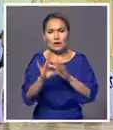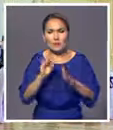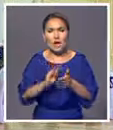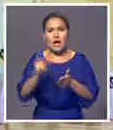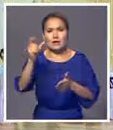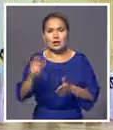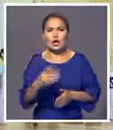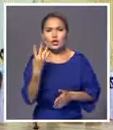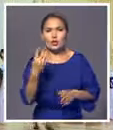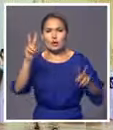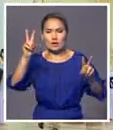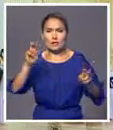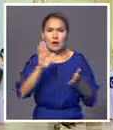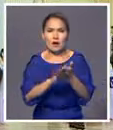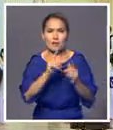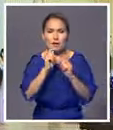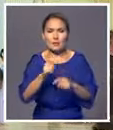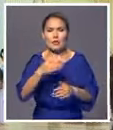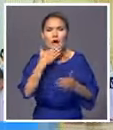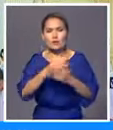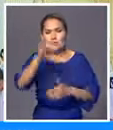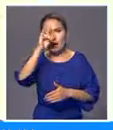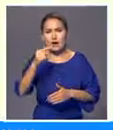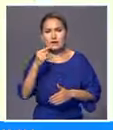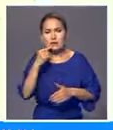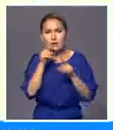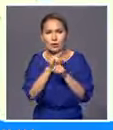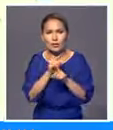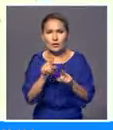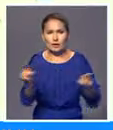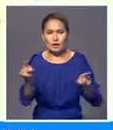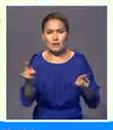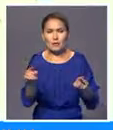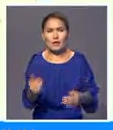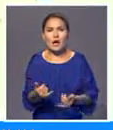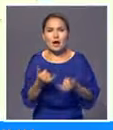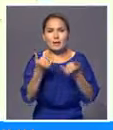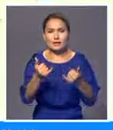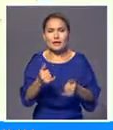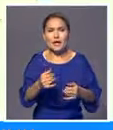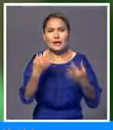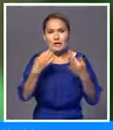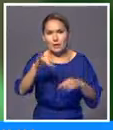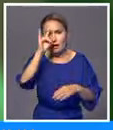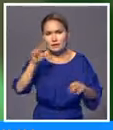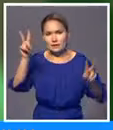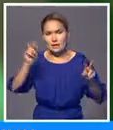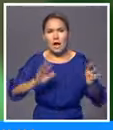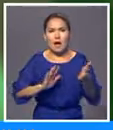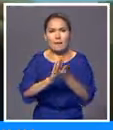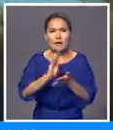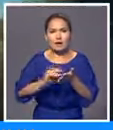Тілшілер 4 аталым бойынша марапатталды. Ана тілімізді ақпарат құралдарында кеңінен насихаттаған үшін баспасөз аталымында Егемен